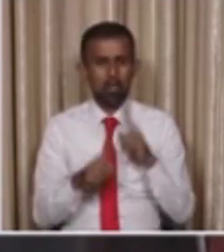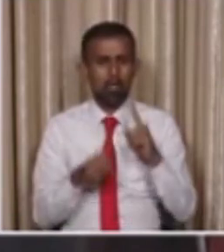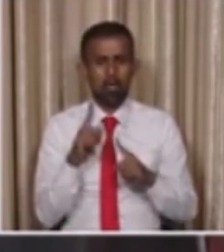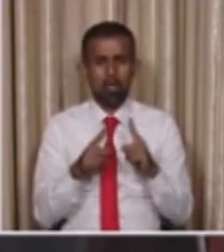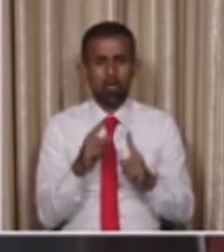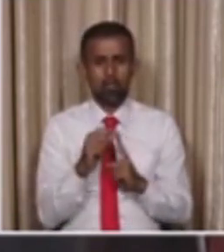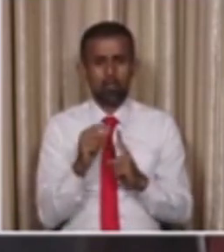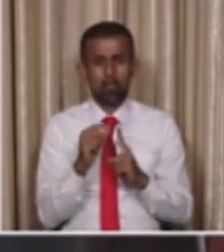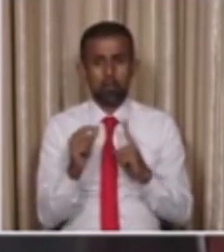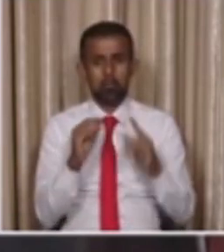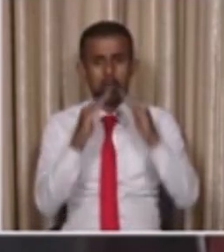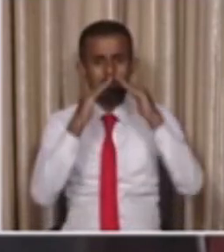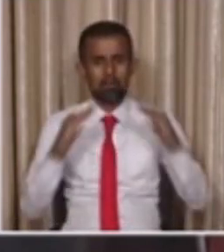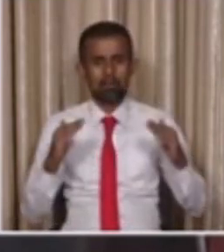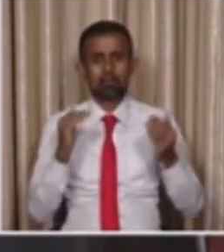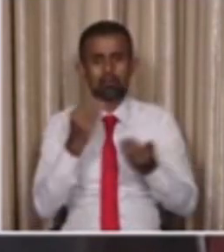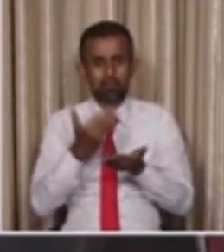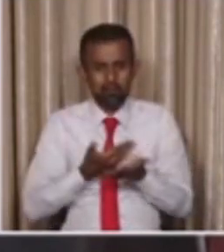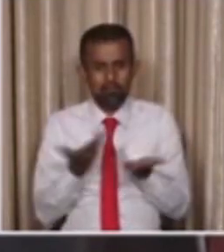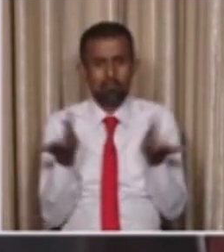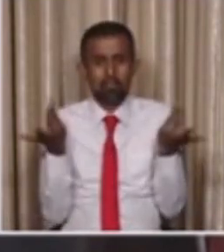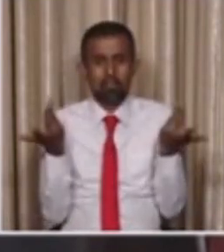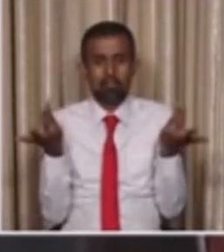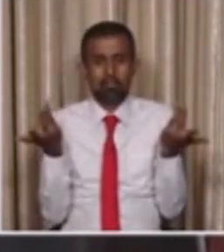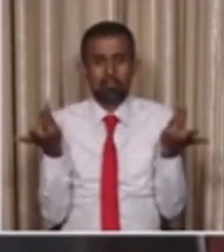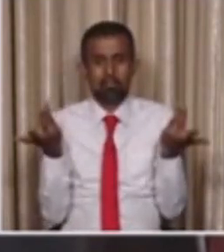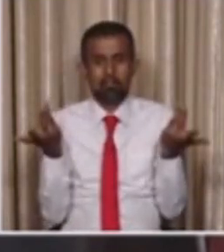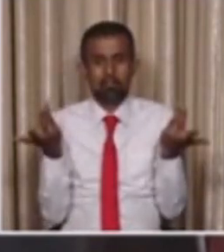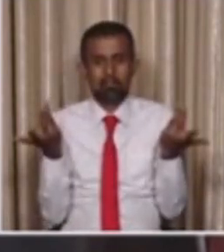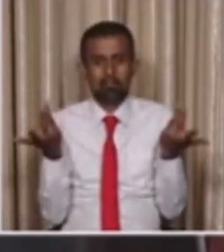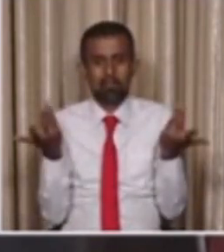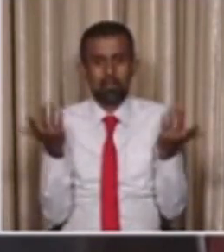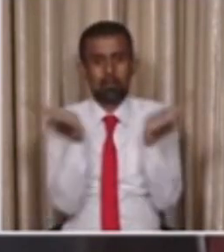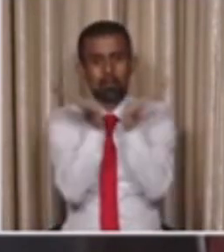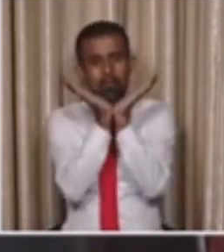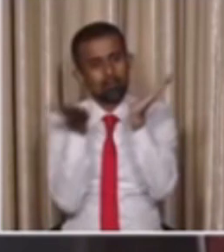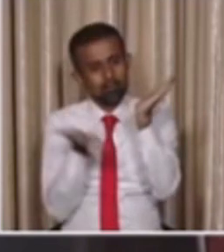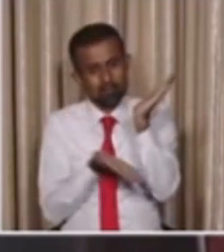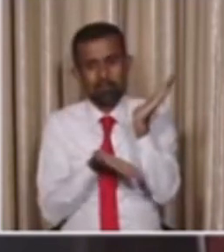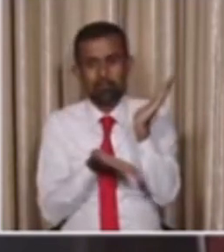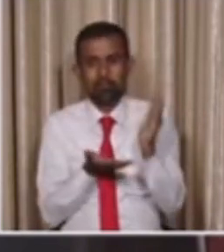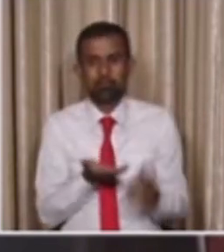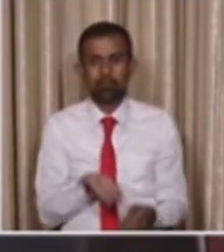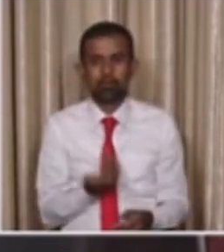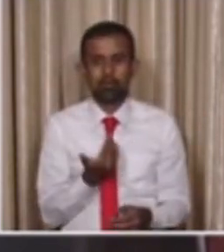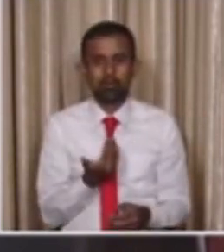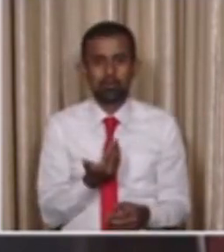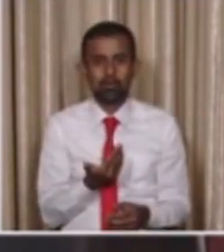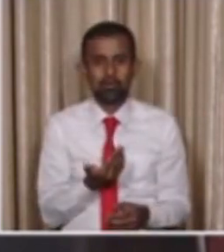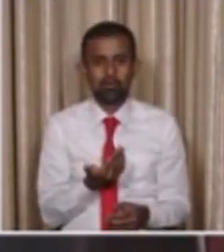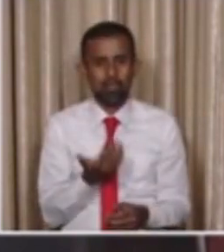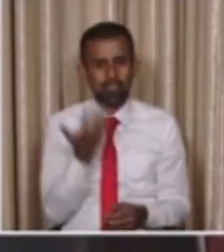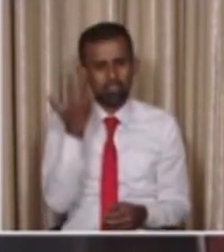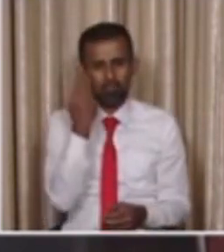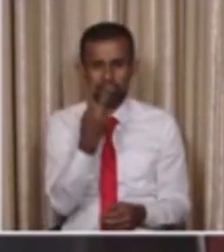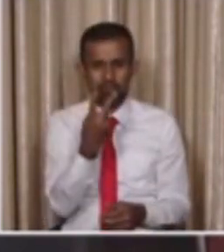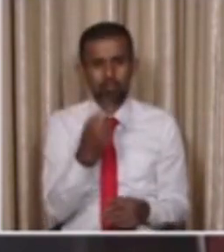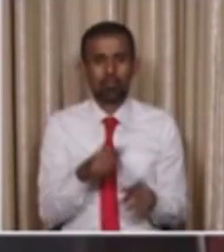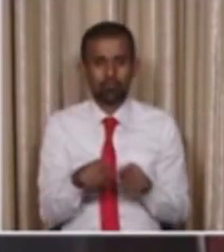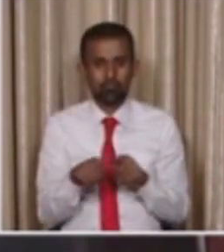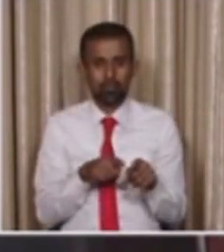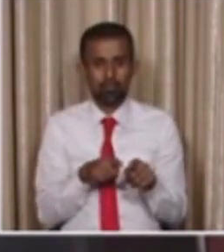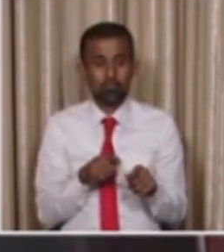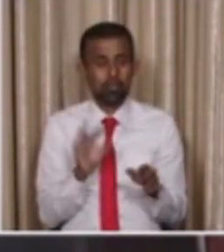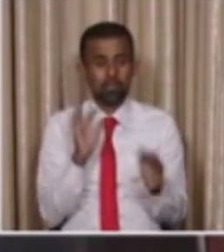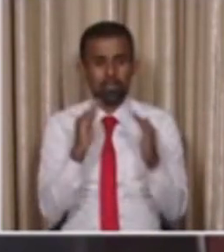පාර්ලිමේන්තු ගොඩනැගිල්ල ඉතුරු වෙන්නේ නැහැ ගරු නියෝජ්‍ය කතානායකතුමනි. එහෙනම් අපිට ගහක් යට තමයි මේක කරන්න වෙන්නේ. තව දවස් දෙකක් ගියා නම් ඉසිද්ධි සිද්ධ වෙනවා. මේක